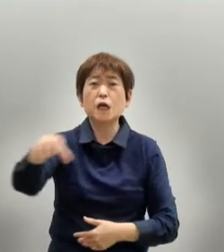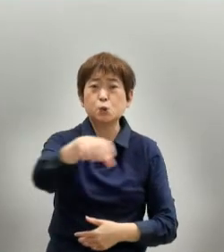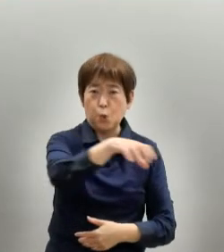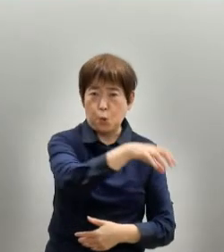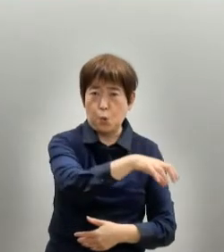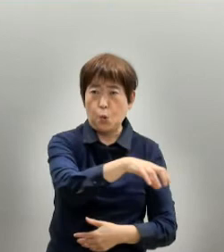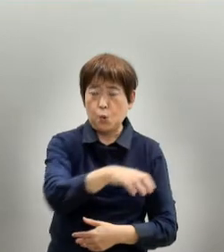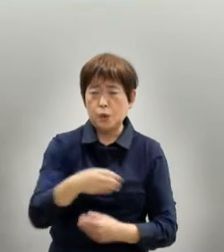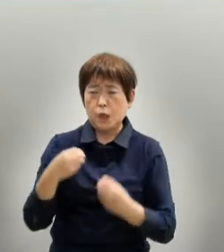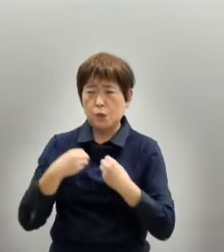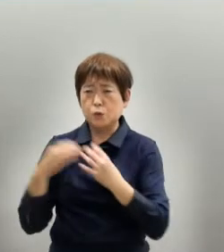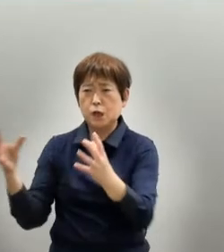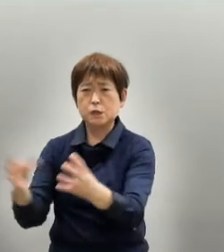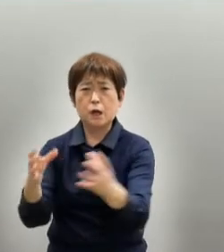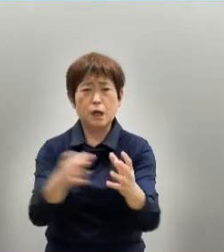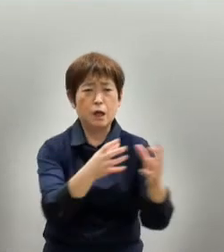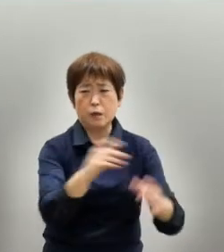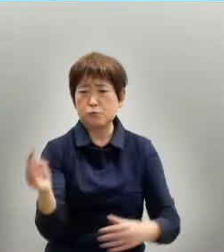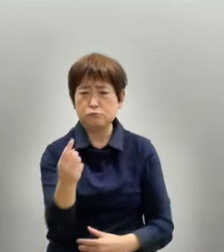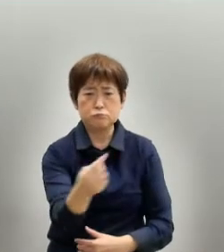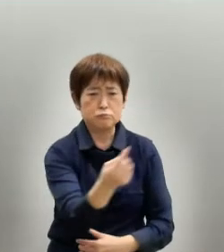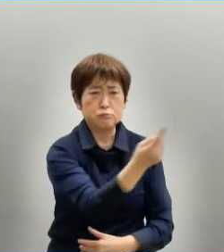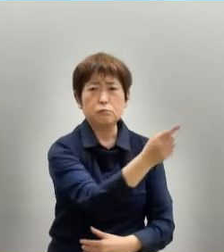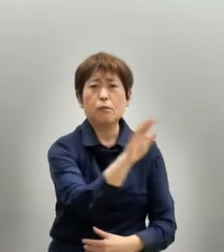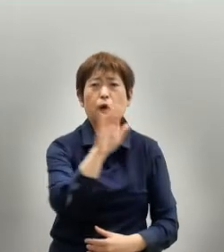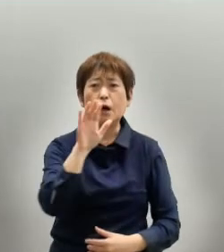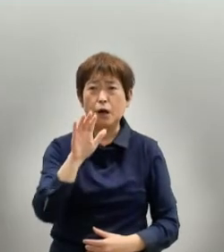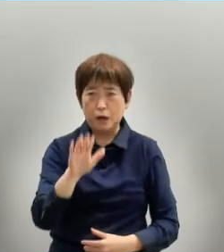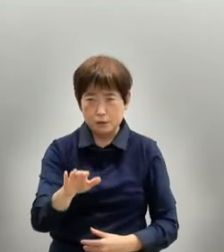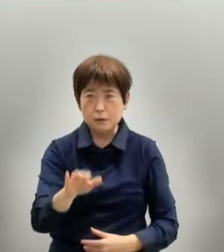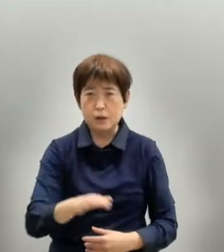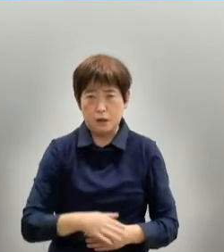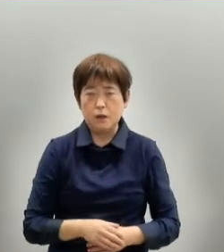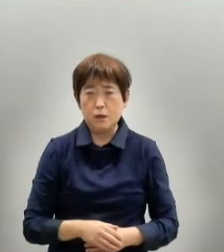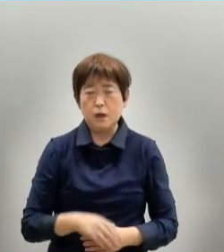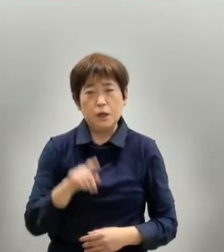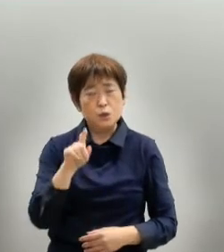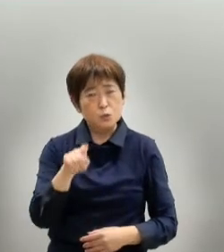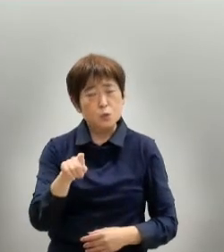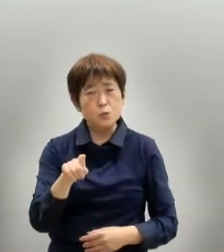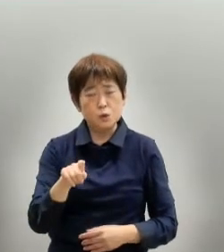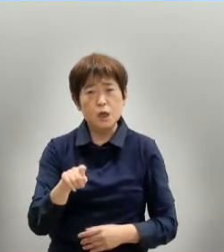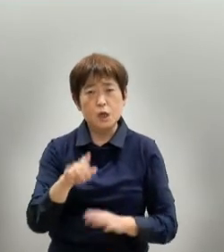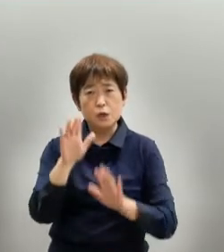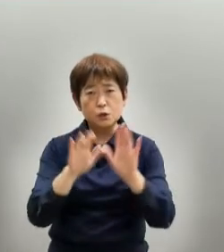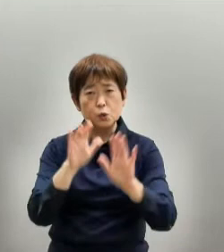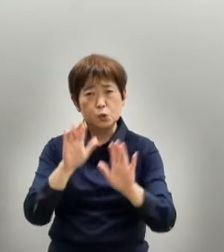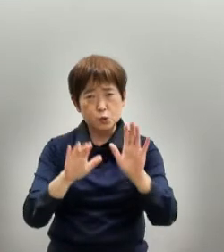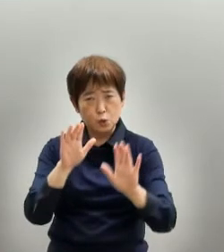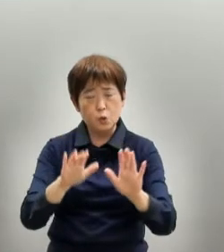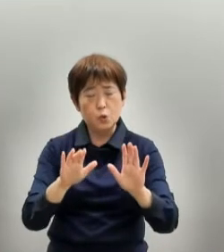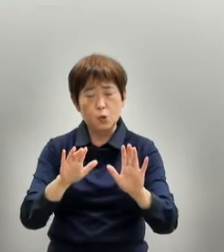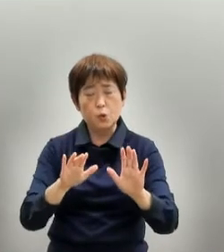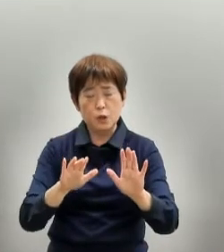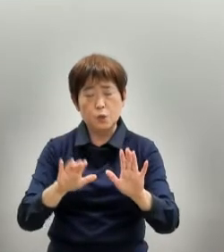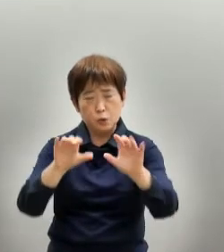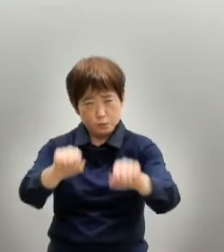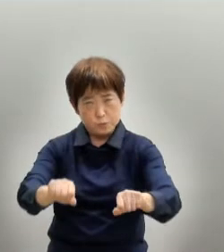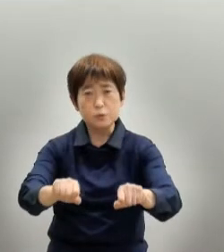生して非常に深刻な状況になってございます。ですので、まあ、そういったですね、過去の教訓も踏まえま